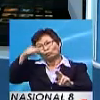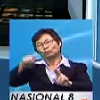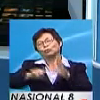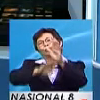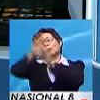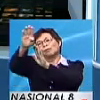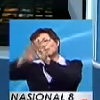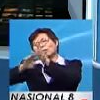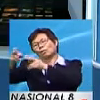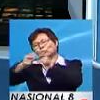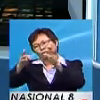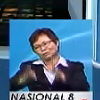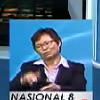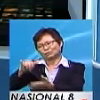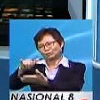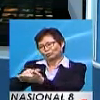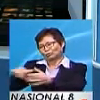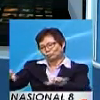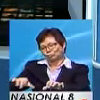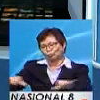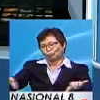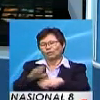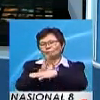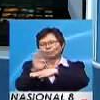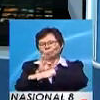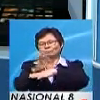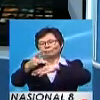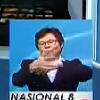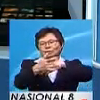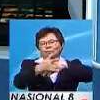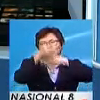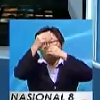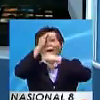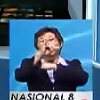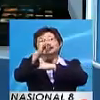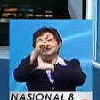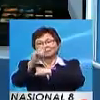bangunan Usahawan terlibat menjalankan perniagaan teknologi